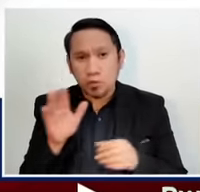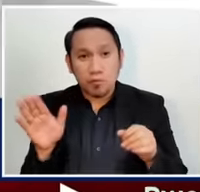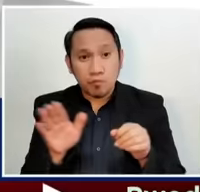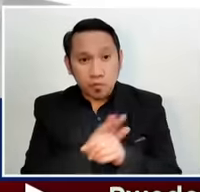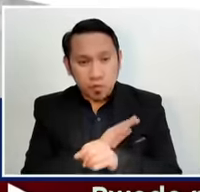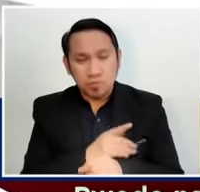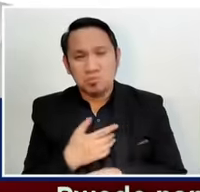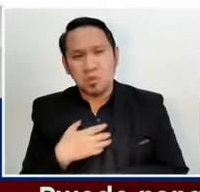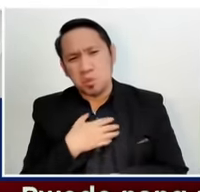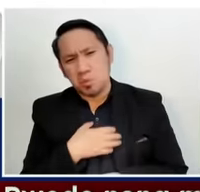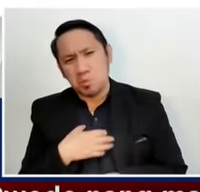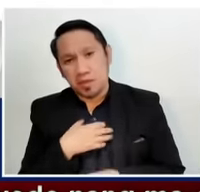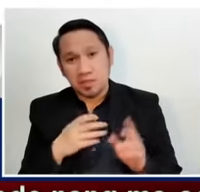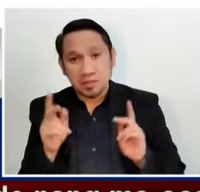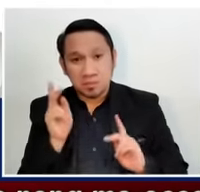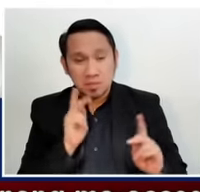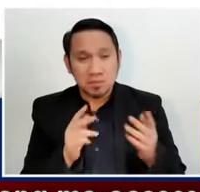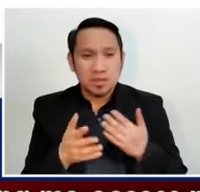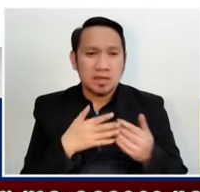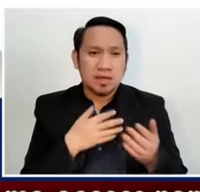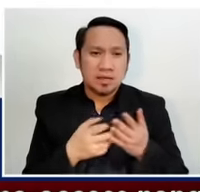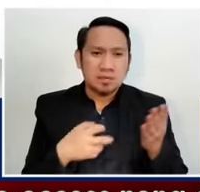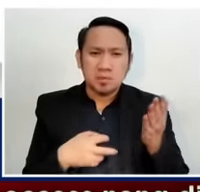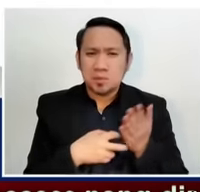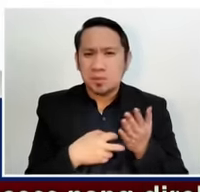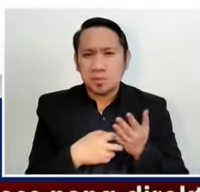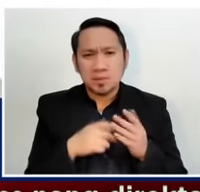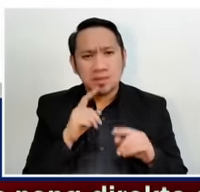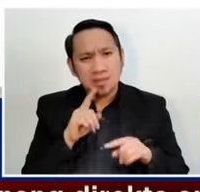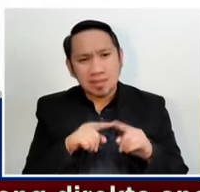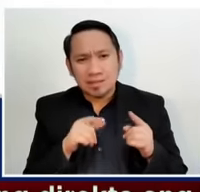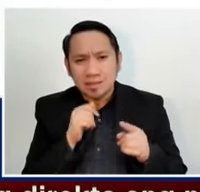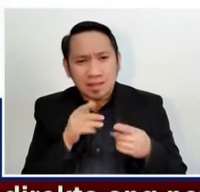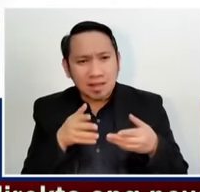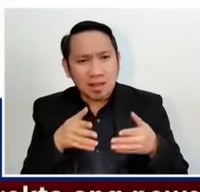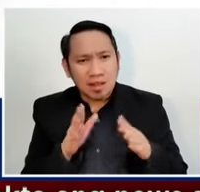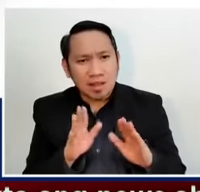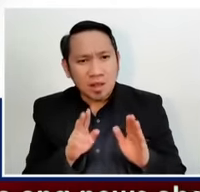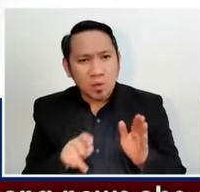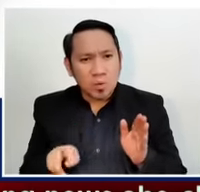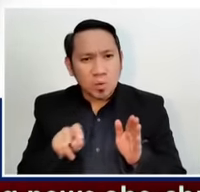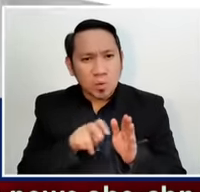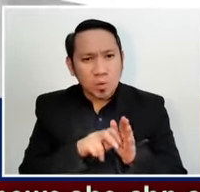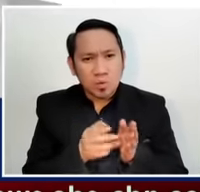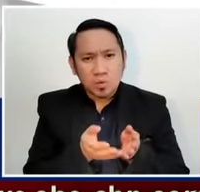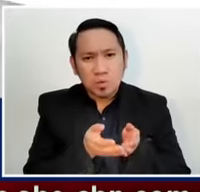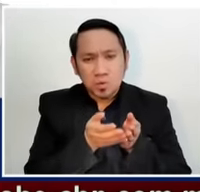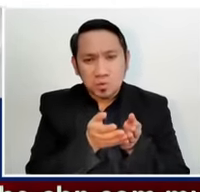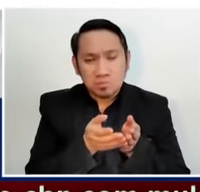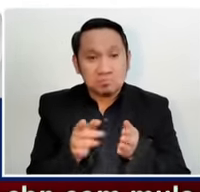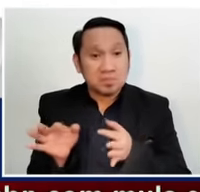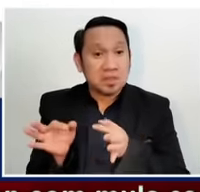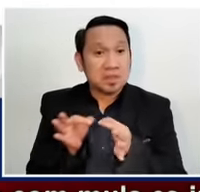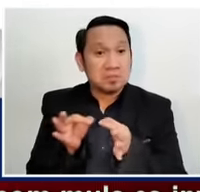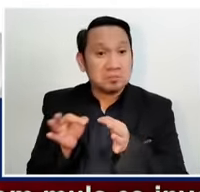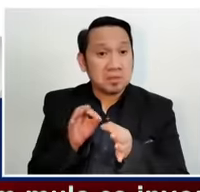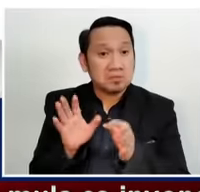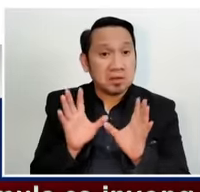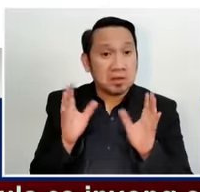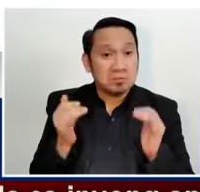ilang pasahero, kahit may ticket na sila ay hindi pa rin sila pinayagan na makasakay sa barko. Paliwanag ng mga shipping